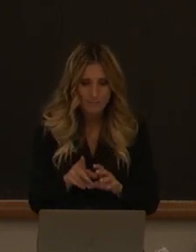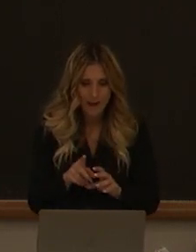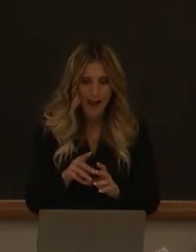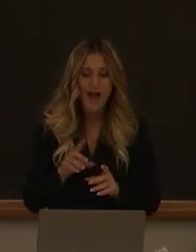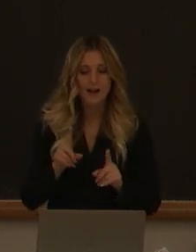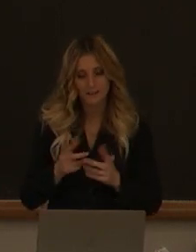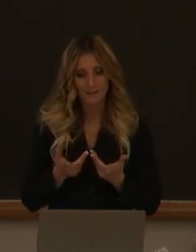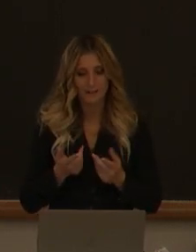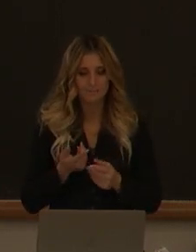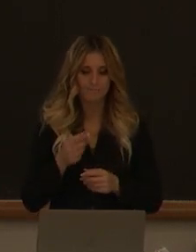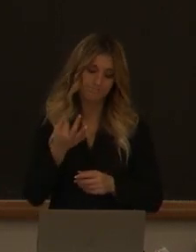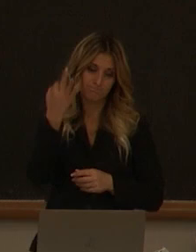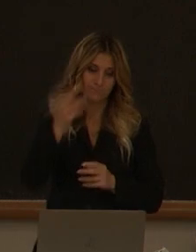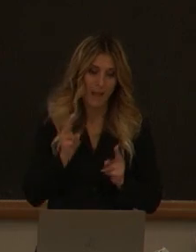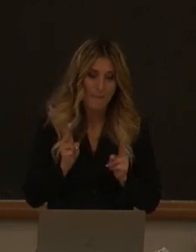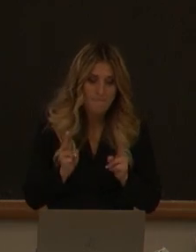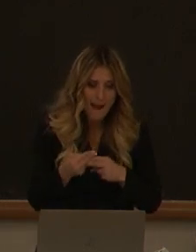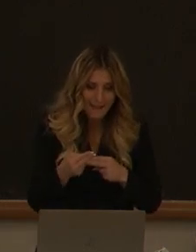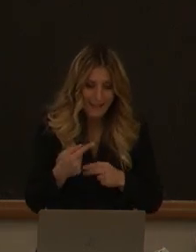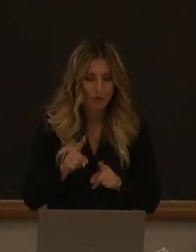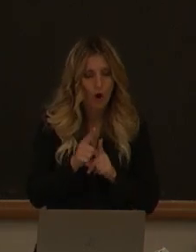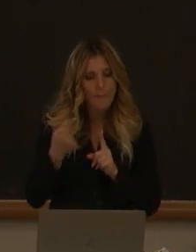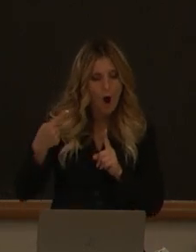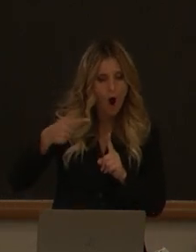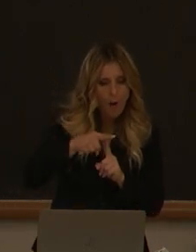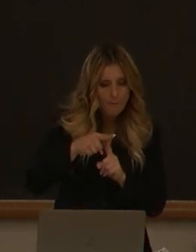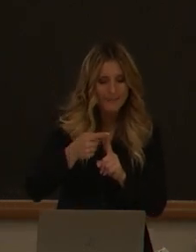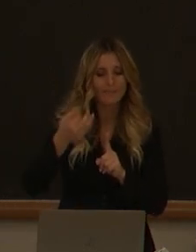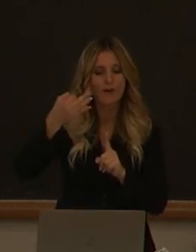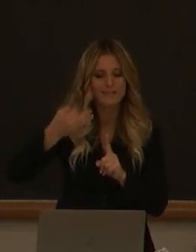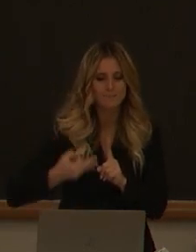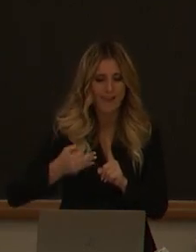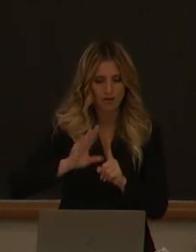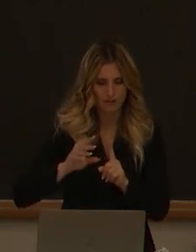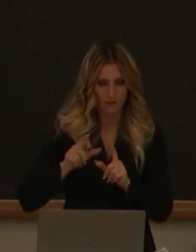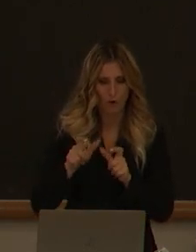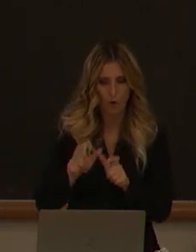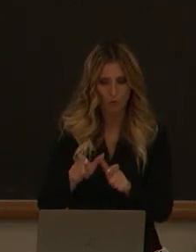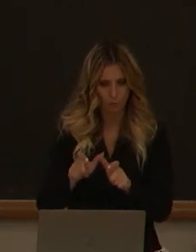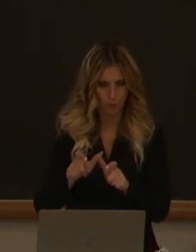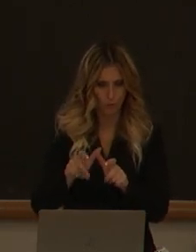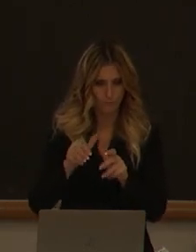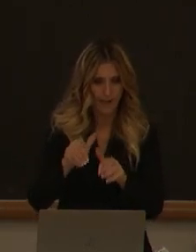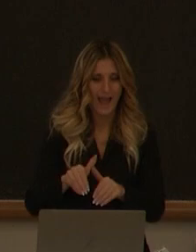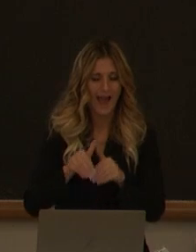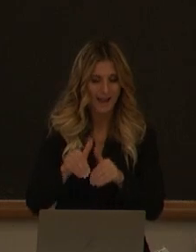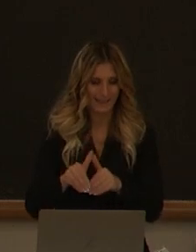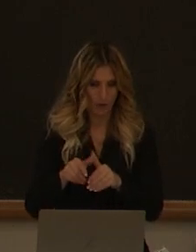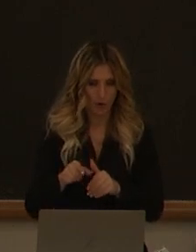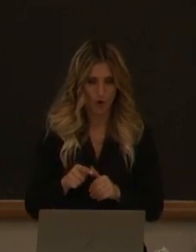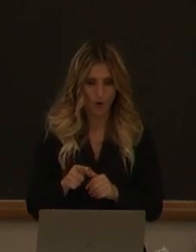di pacchetto, se vogliamo, di obiettivi climatico-ambientali specifici per la politica agricola comune e per la sua